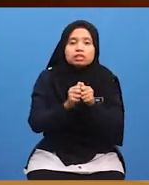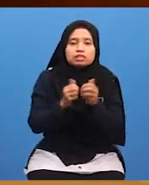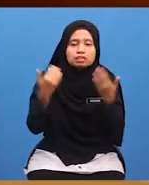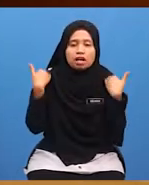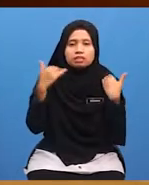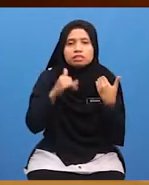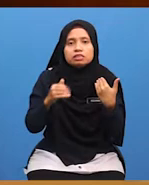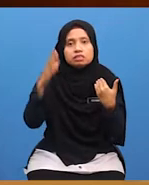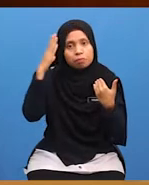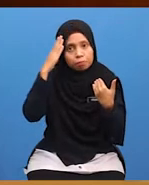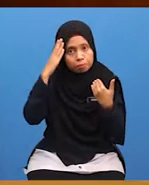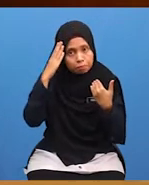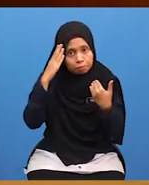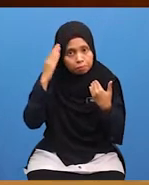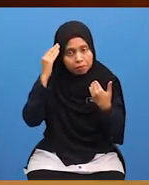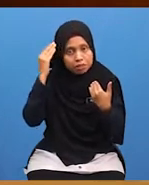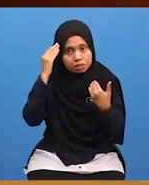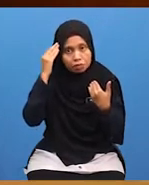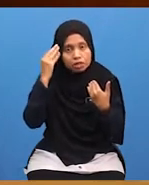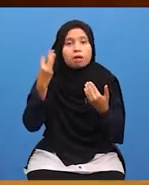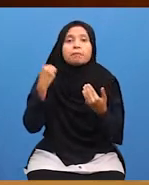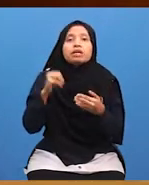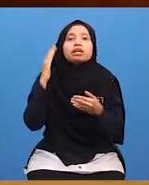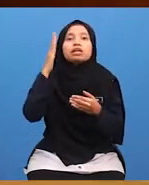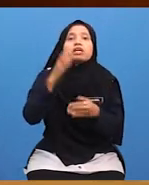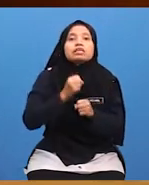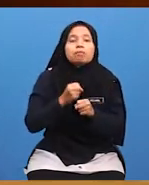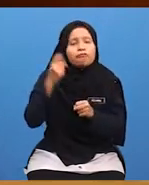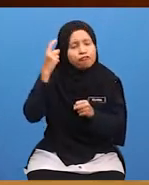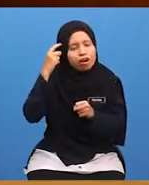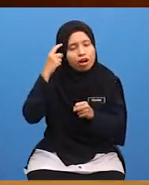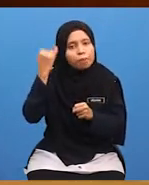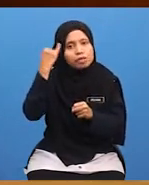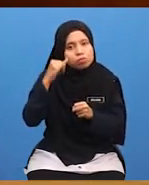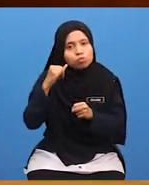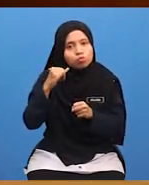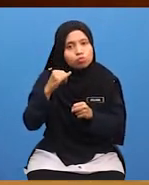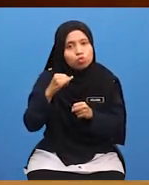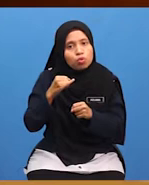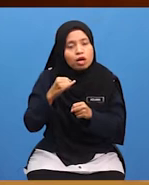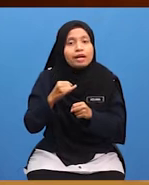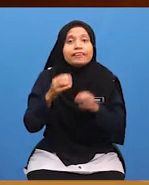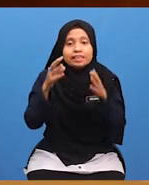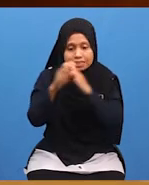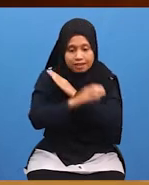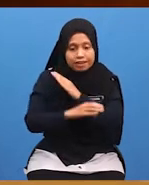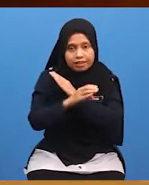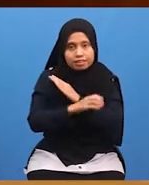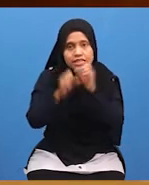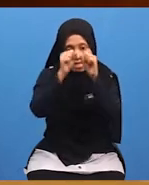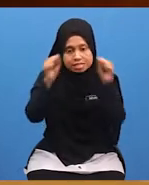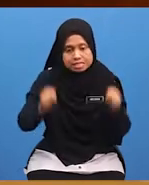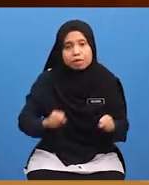pengetahuan berkaitan dengan sejarah, maka mereka akan dapat memahami ilmu ketatanegaraan,